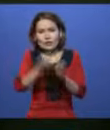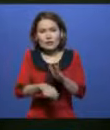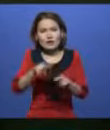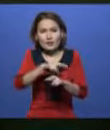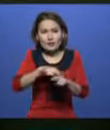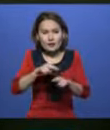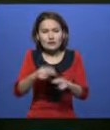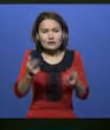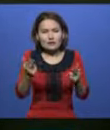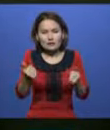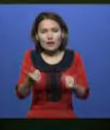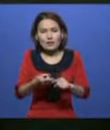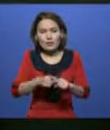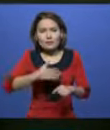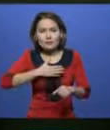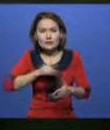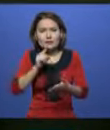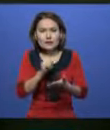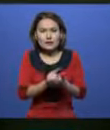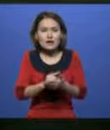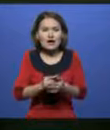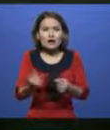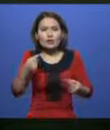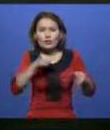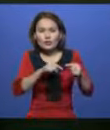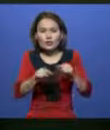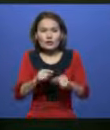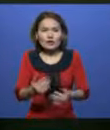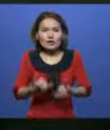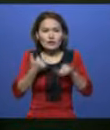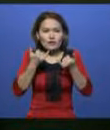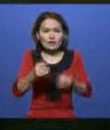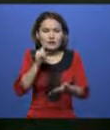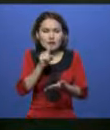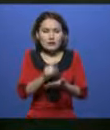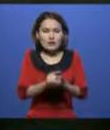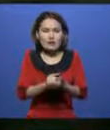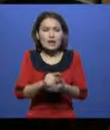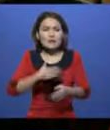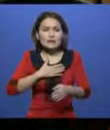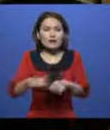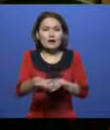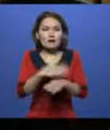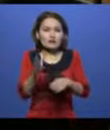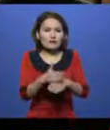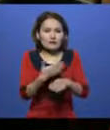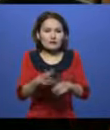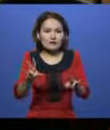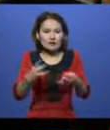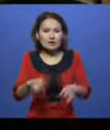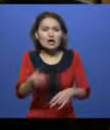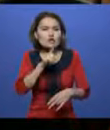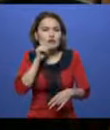мен қазіргі күйді салыстырып көріңіз. Нәсілдік жүйеде әлдеқайда айырмашылыққа көз жеткізесіз. Екіншіден, қазіргі жастарды төзімділікке шақырғым